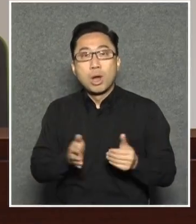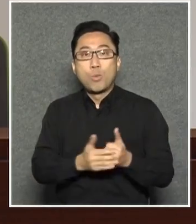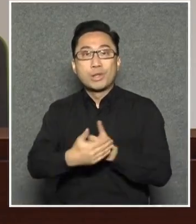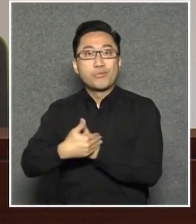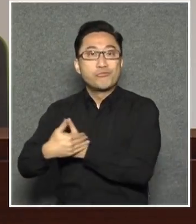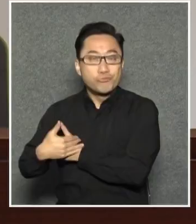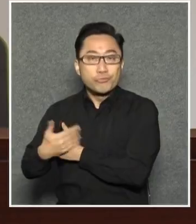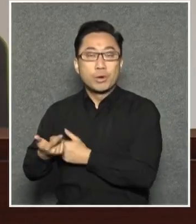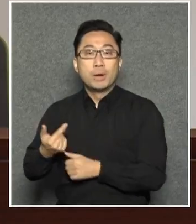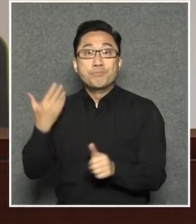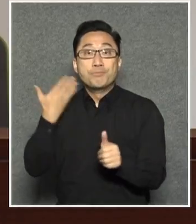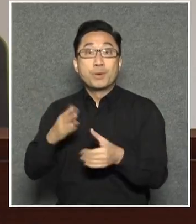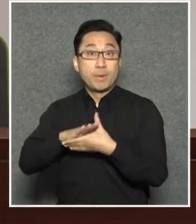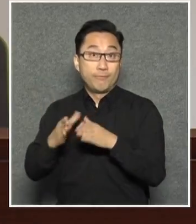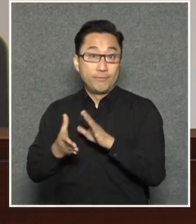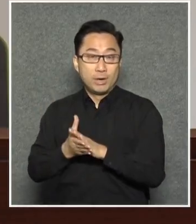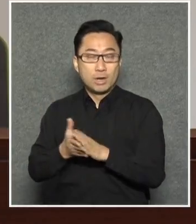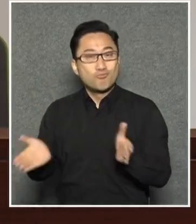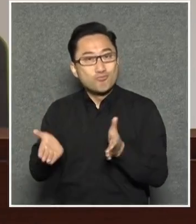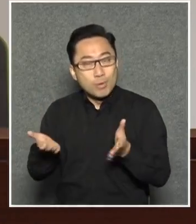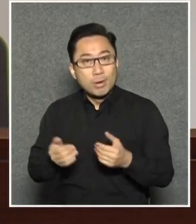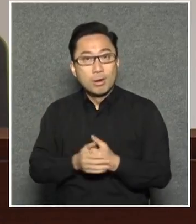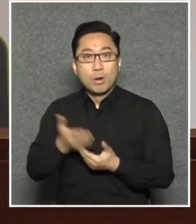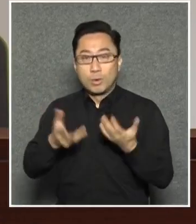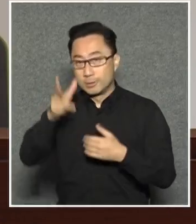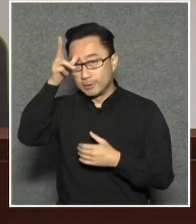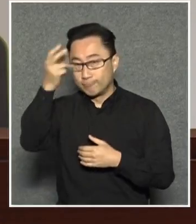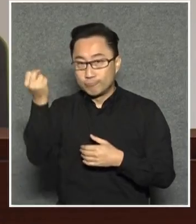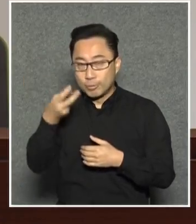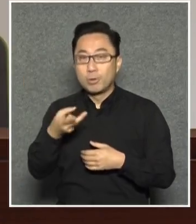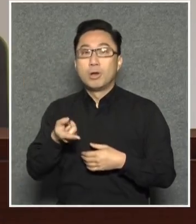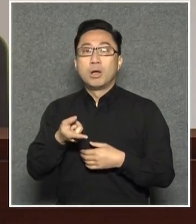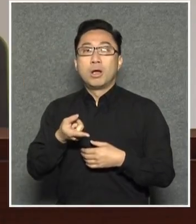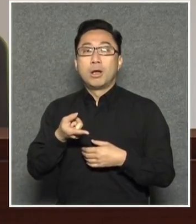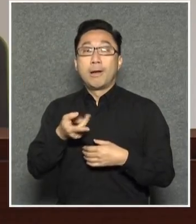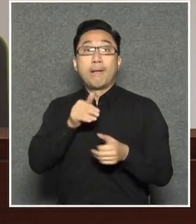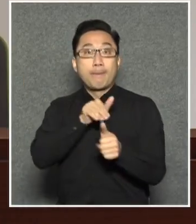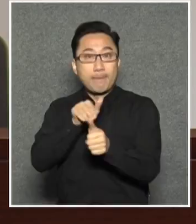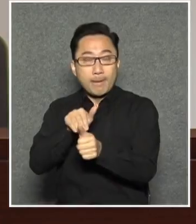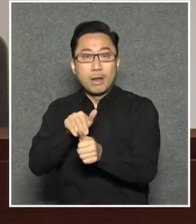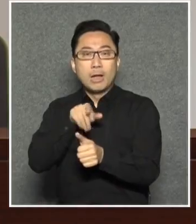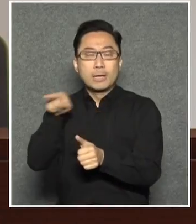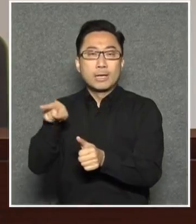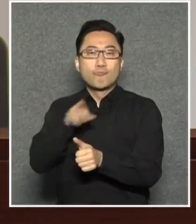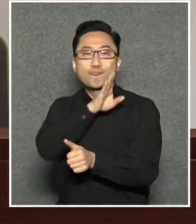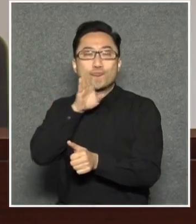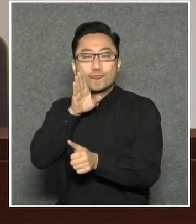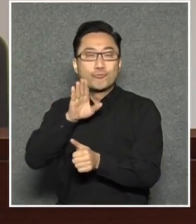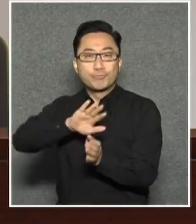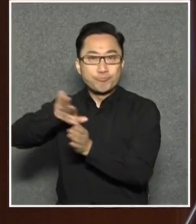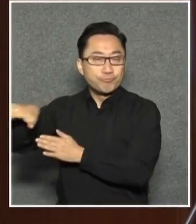陰點的選舉文化呢？政府會不會採取多些行動告訴市民，這些是謠言來的，這些言論是不正確